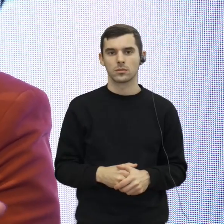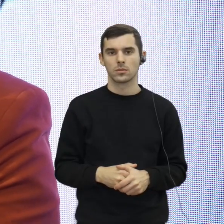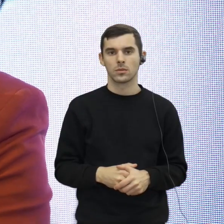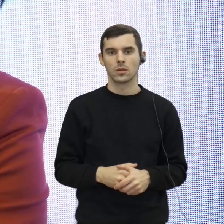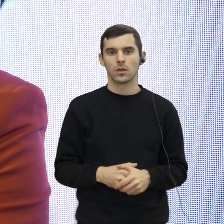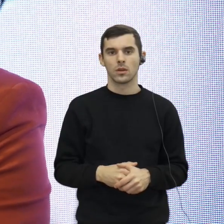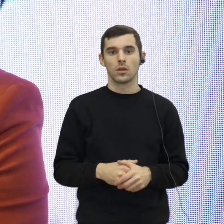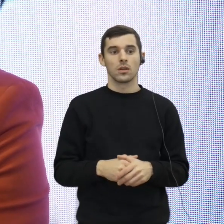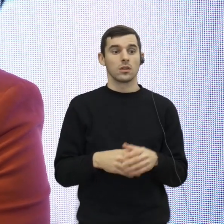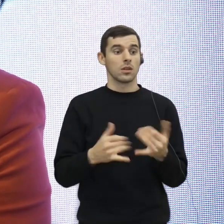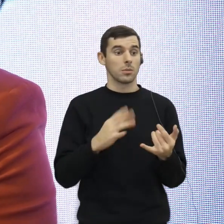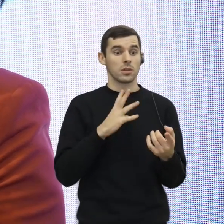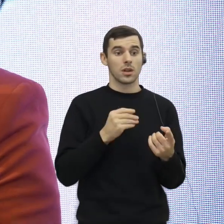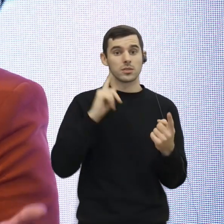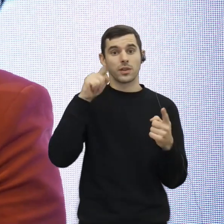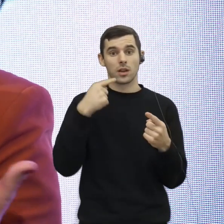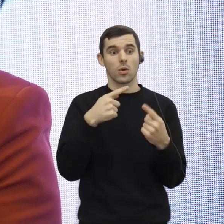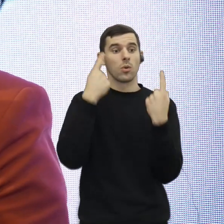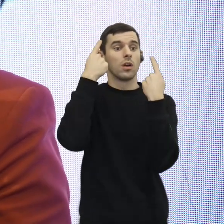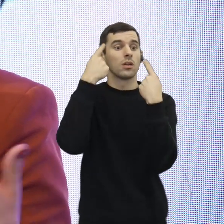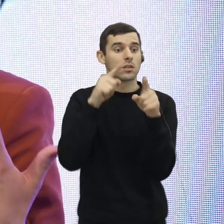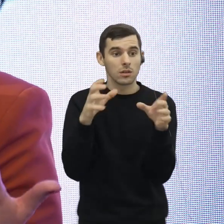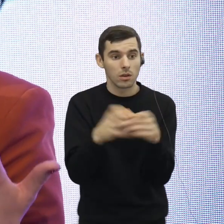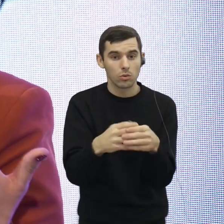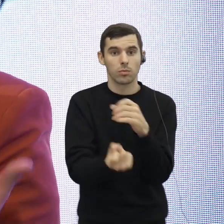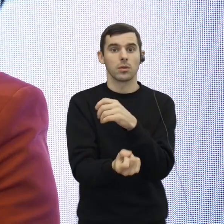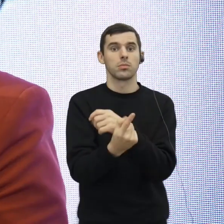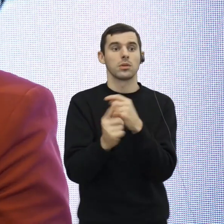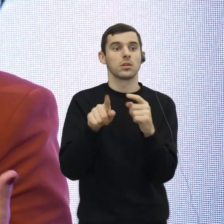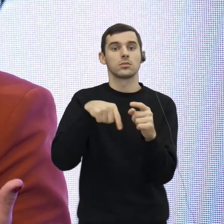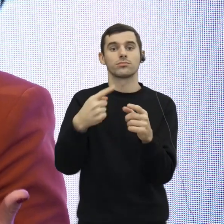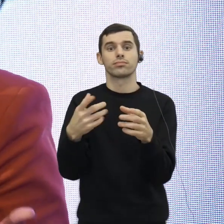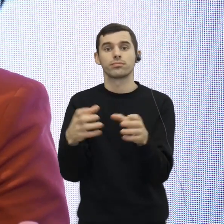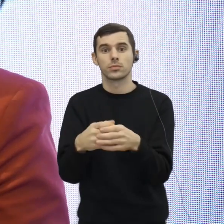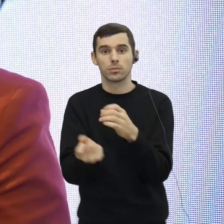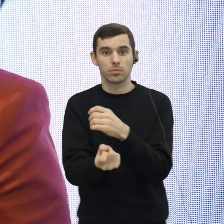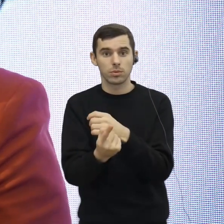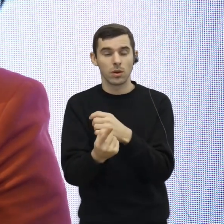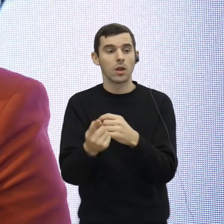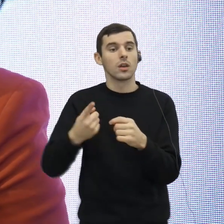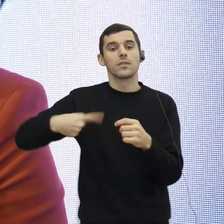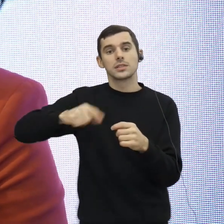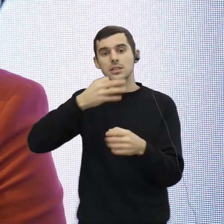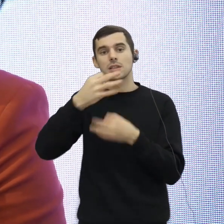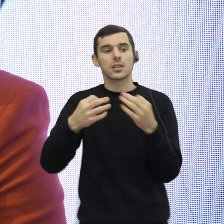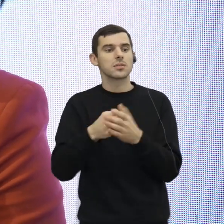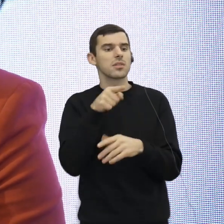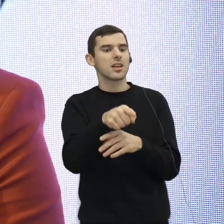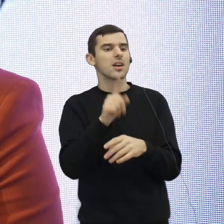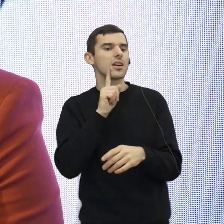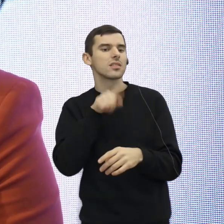arba laikas, kurią tada vadinsime kažkokią nepageidaujamą, nenorimą, arba kurios teisės nori